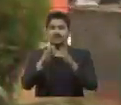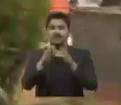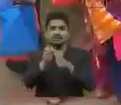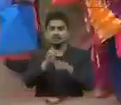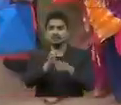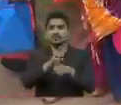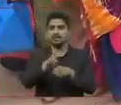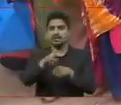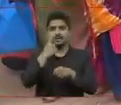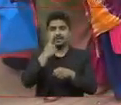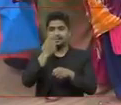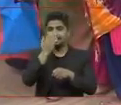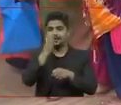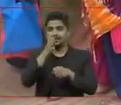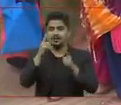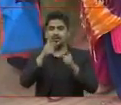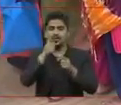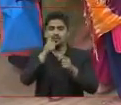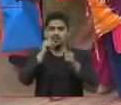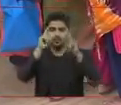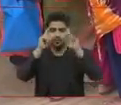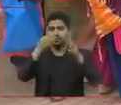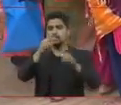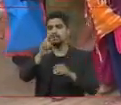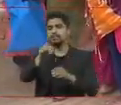देखिएकाले अभिभावकहरू सचेत हुनुपर्छ।